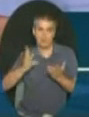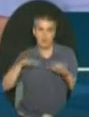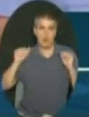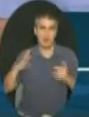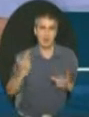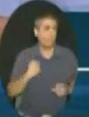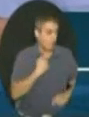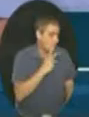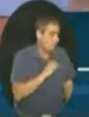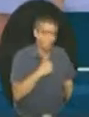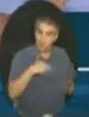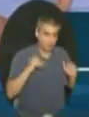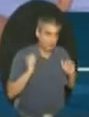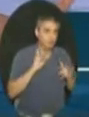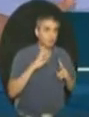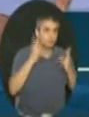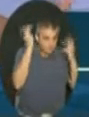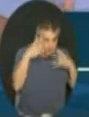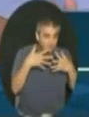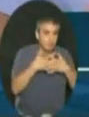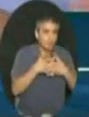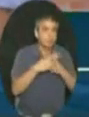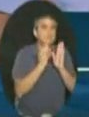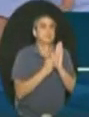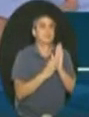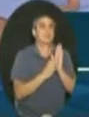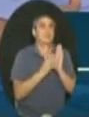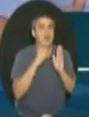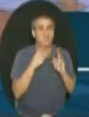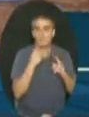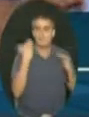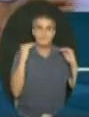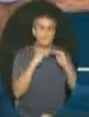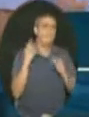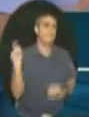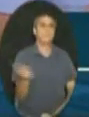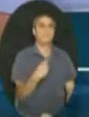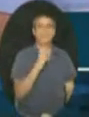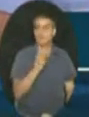התקפלתם? אני אומר כמוך, לא התקפלתי. יש בהסכם הקודציוני סעיף שחייב להיות פה אחד.